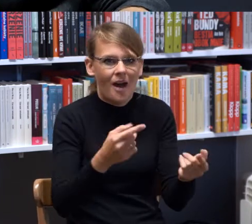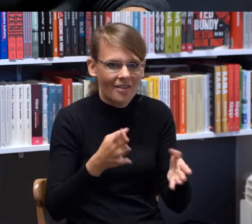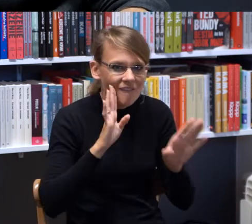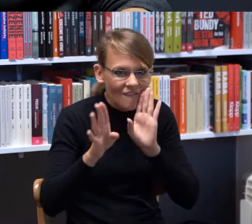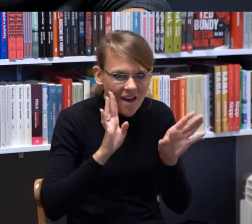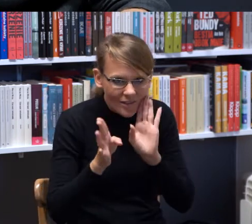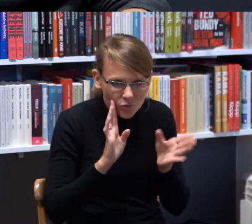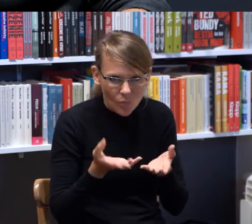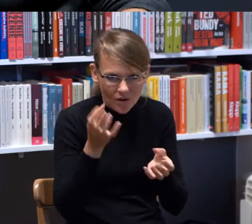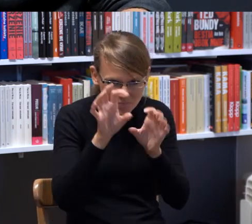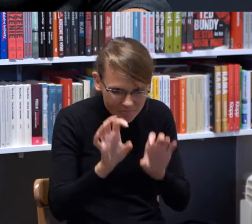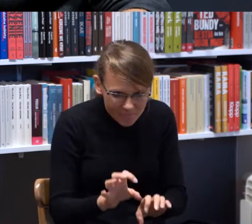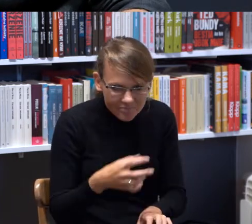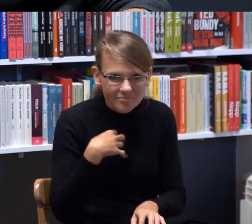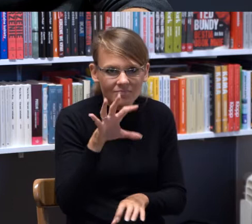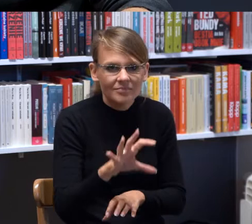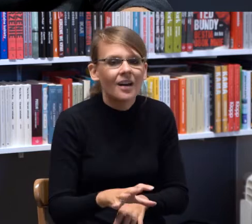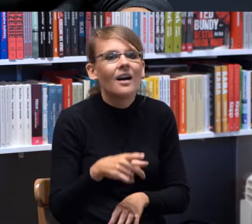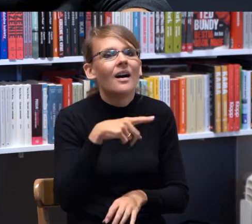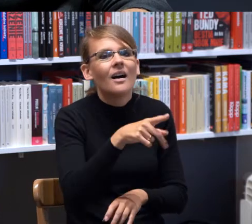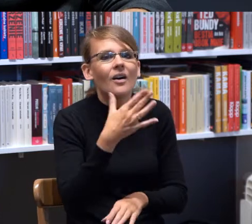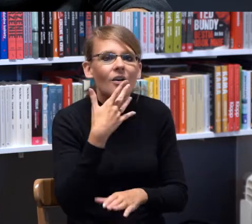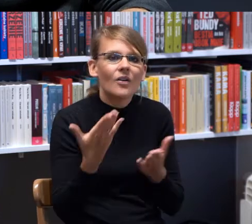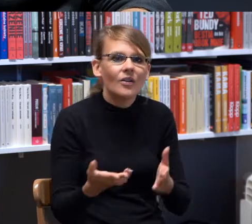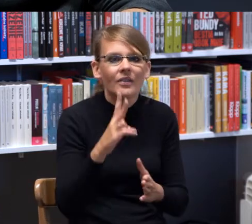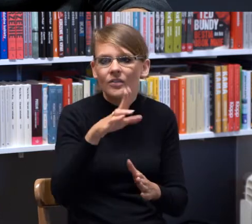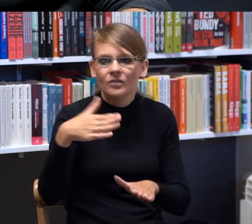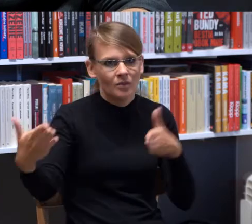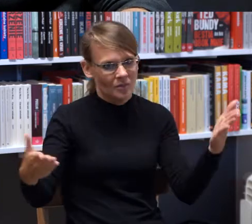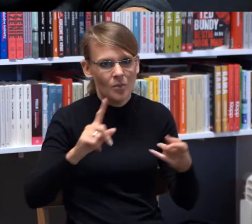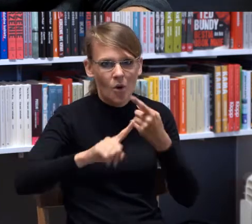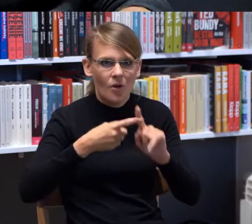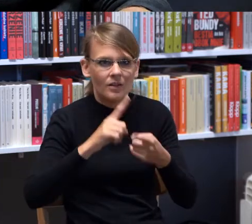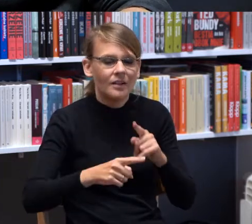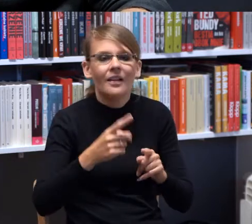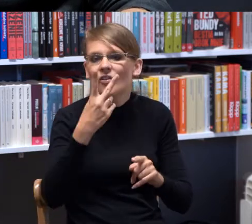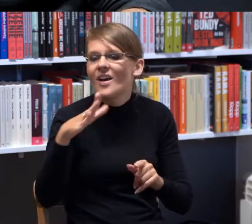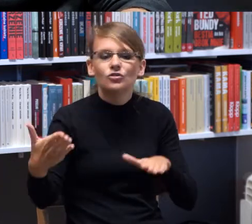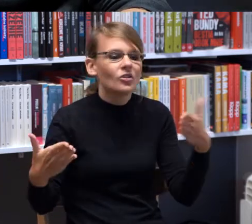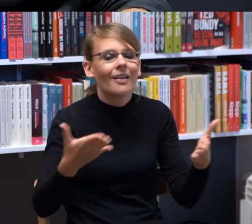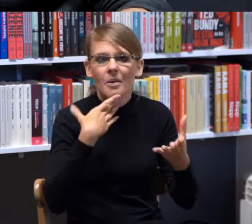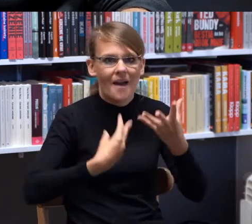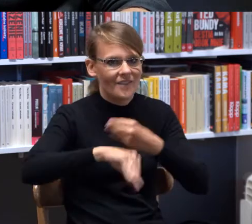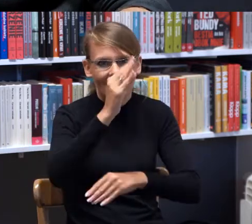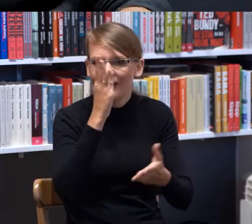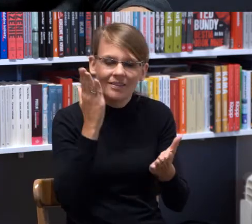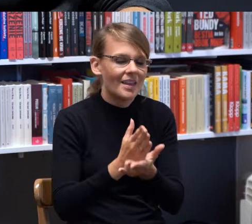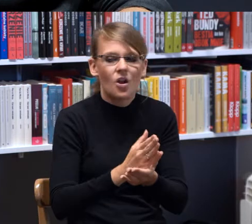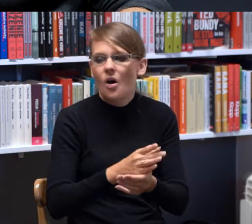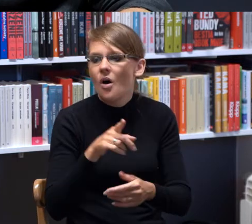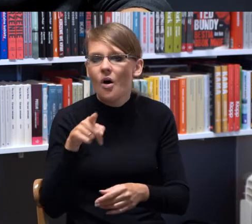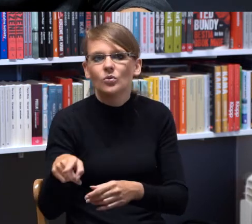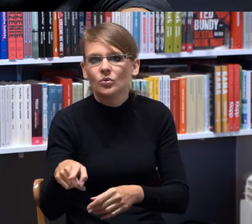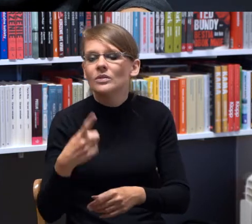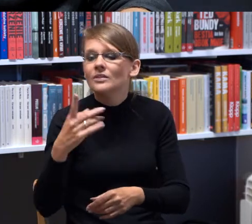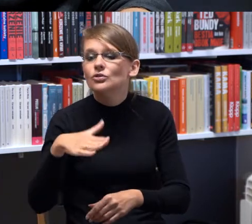Facebooku, i gdzie się mówi o dwóch stronach politycznej barykady. Są dwie strony, nie ma więcej, są dwie. Jest albo i po